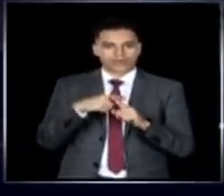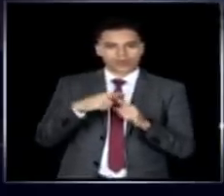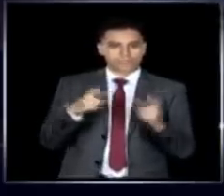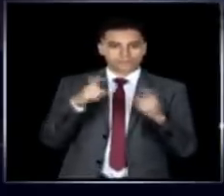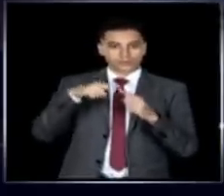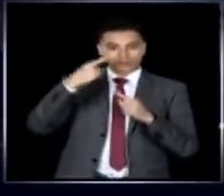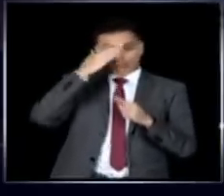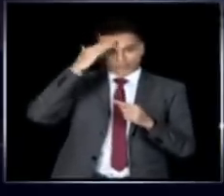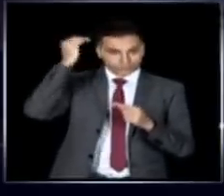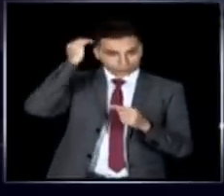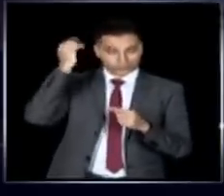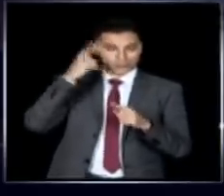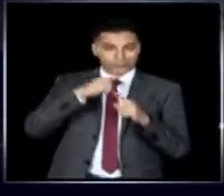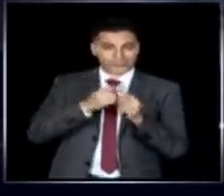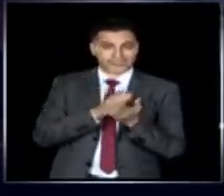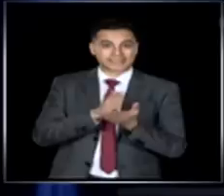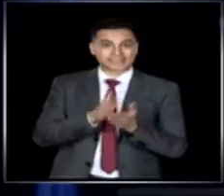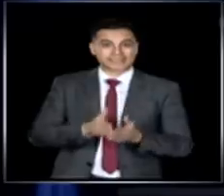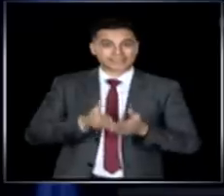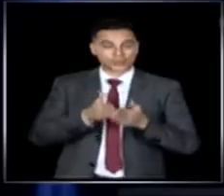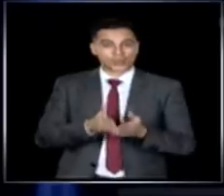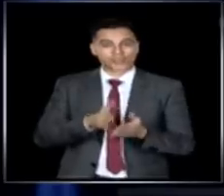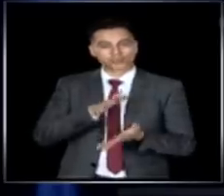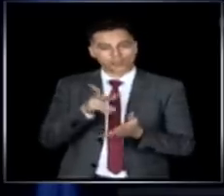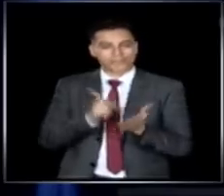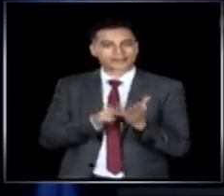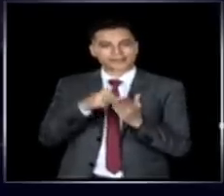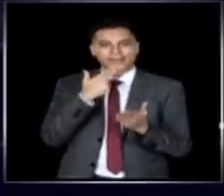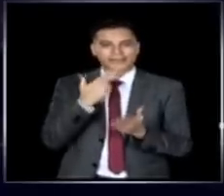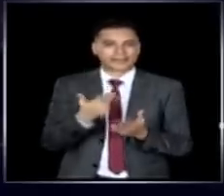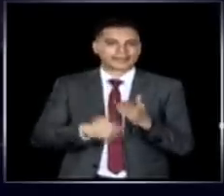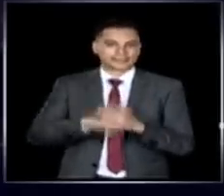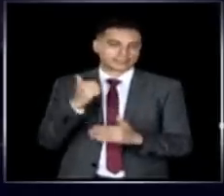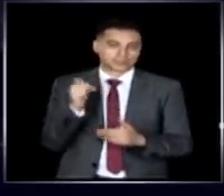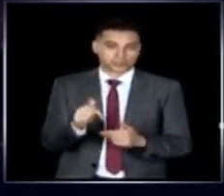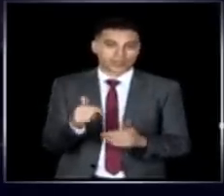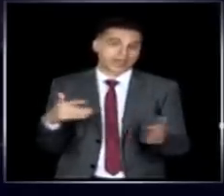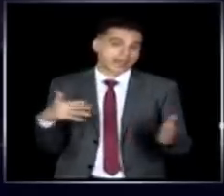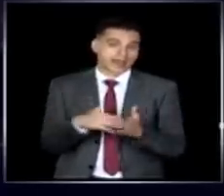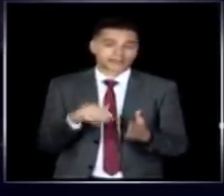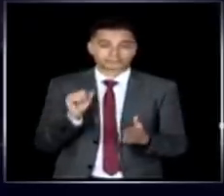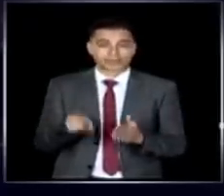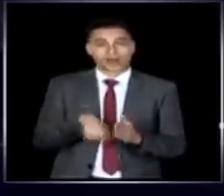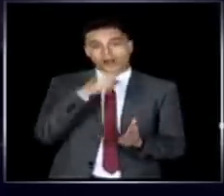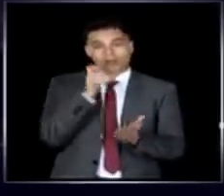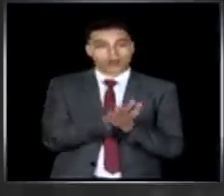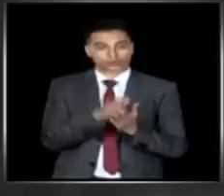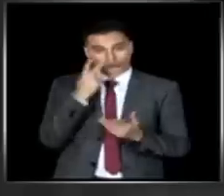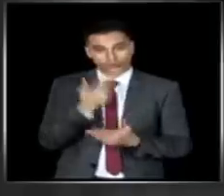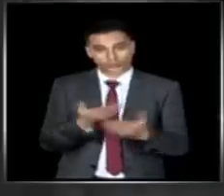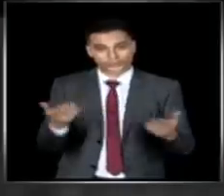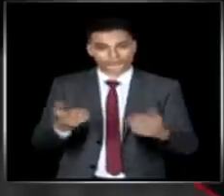وماتش السويس هيبقى ليكوا شأن آخر إن شاء الله. ودلوقتي مع آخر فقرة، فقرة عجلة الحظ.